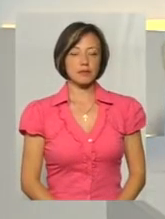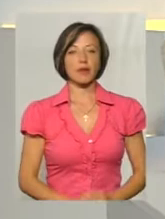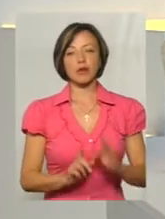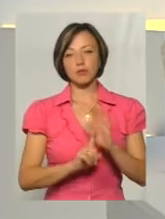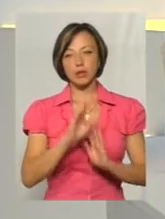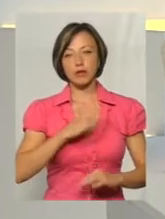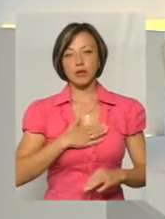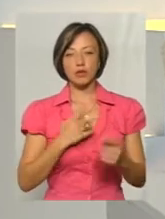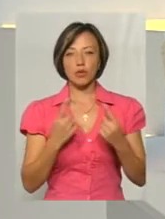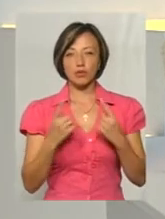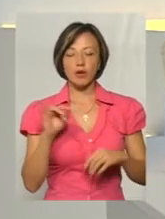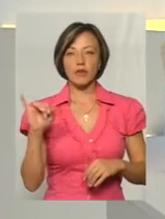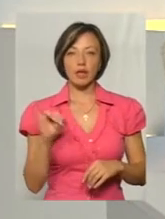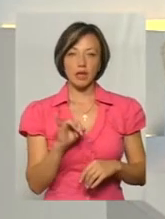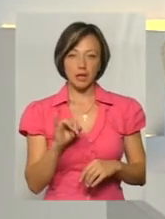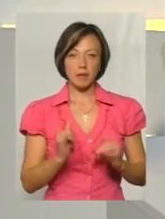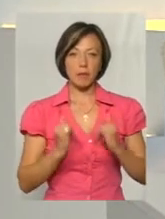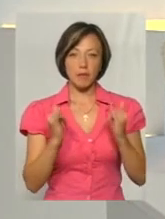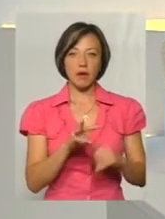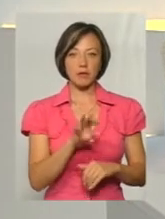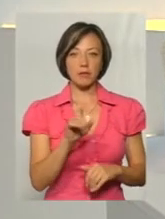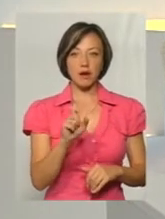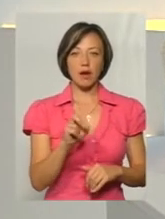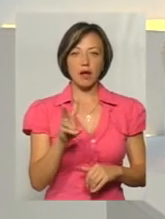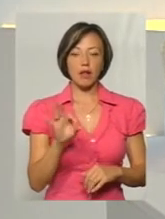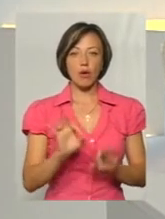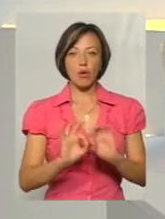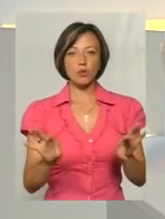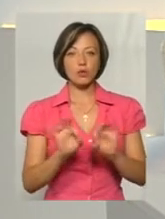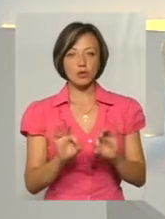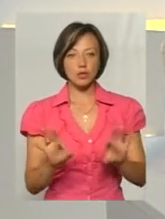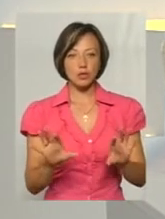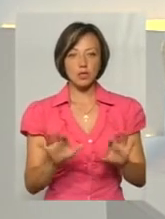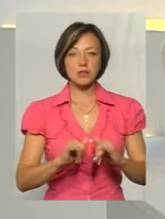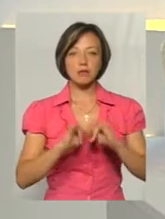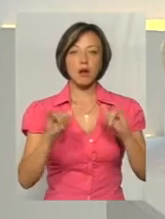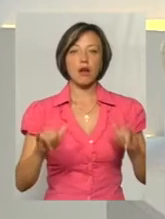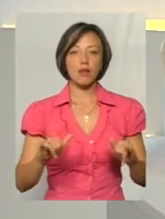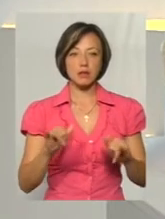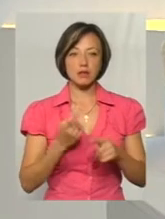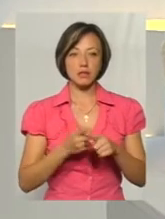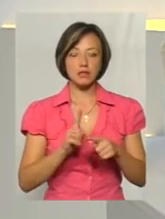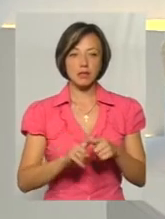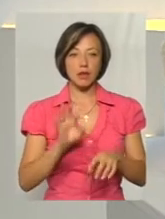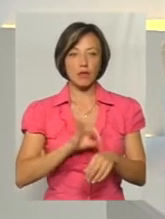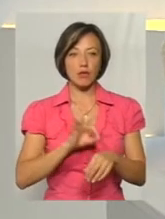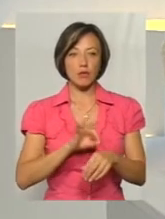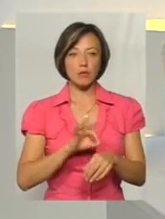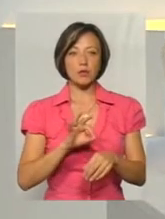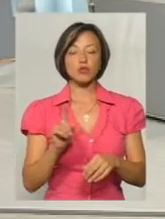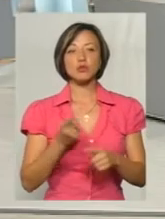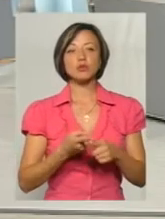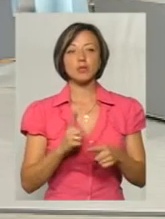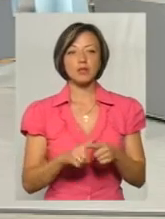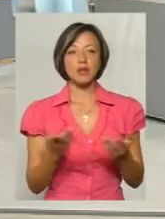Починаємо нашу розмову. І, пане Михайло, зразу охарактеризуйте спалах африканської чуми свиней. Що це